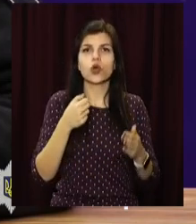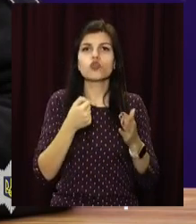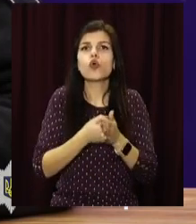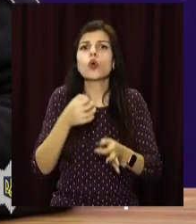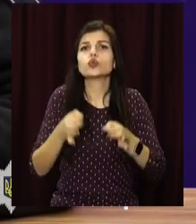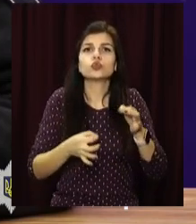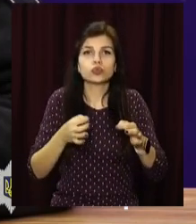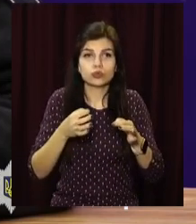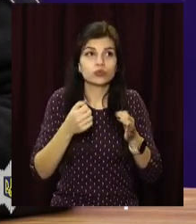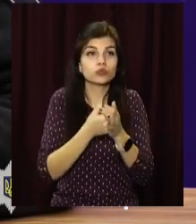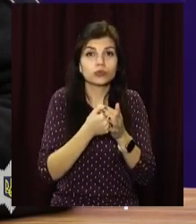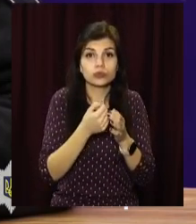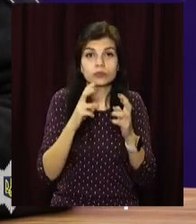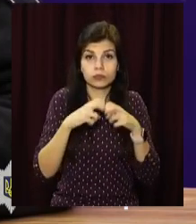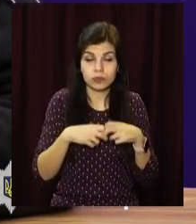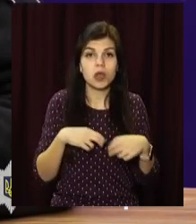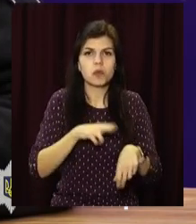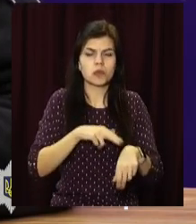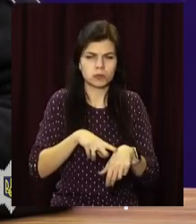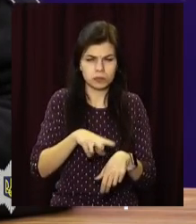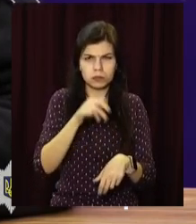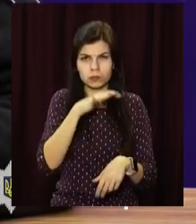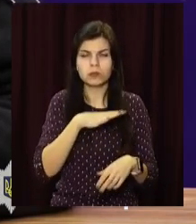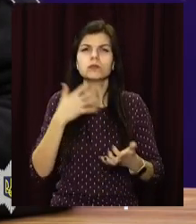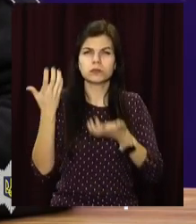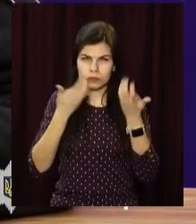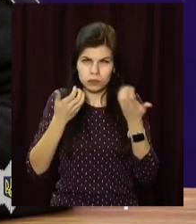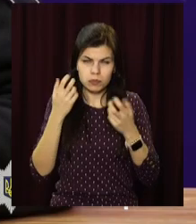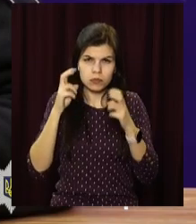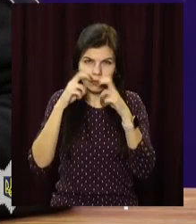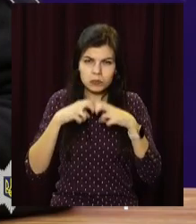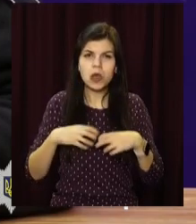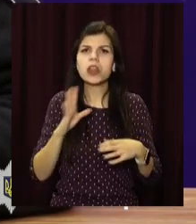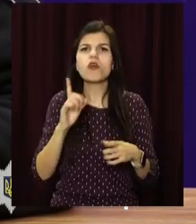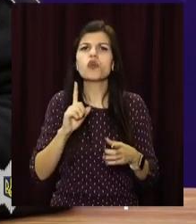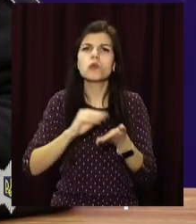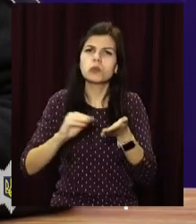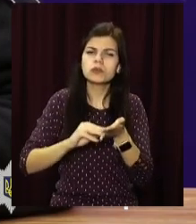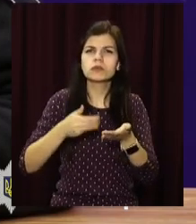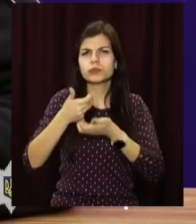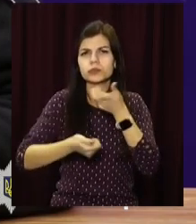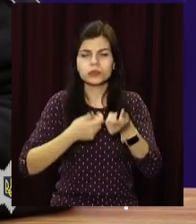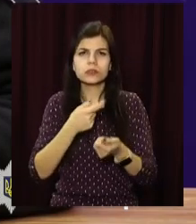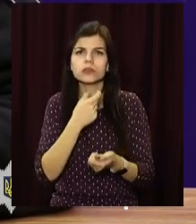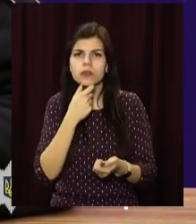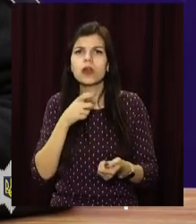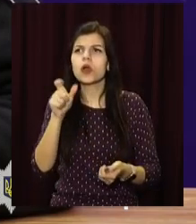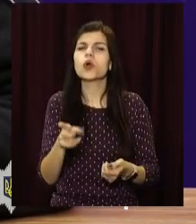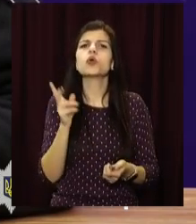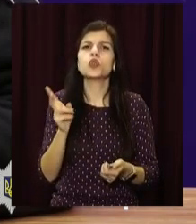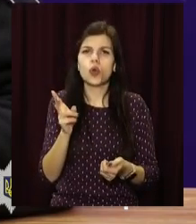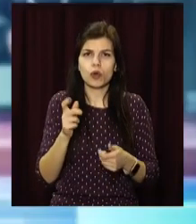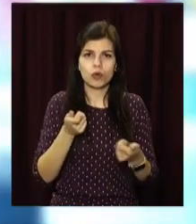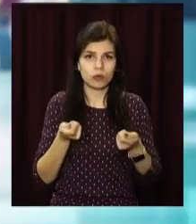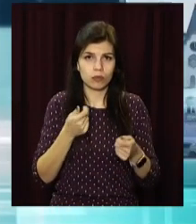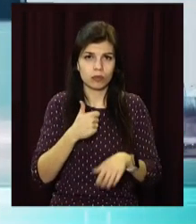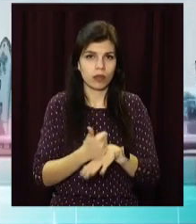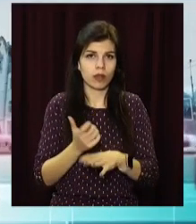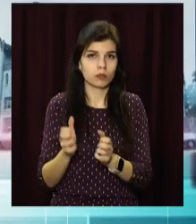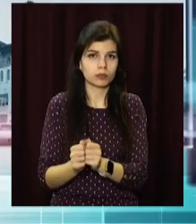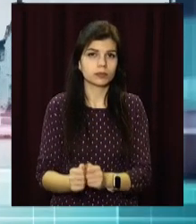слідства поліцейські перевіряють усі відомості, які надала дівчина, та встановлюють особу куратора.